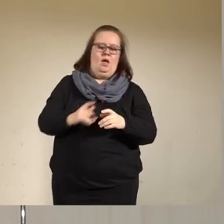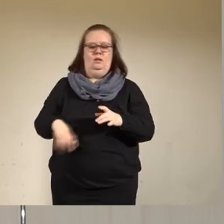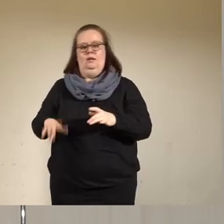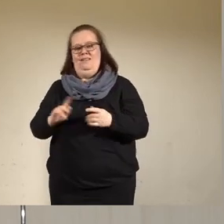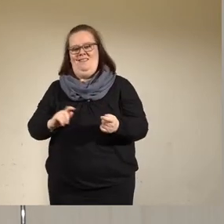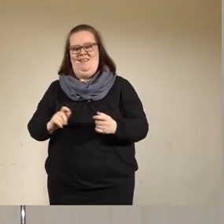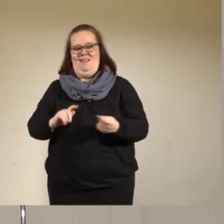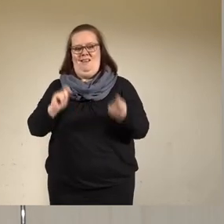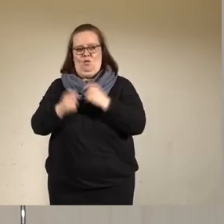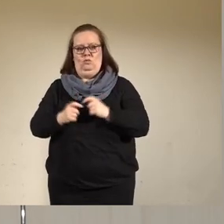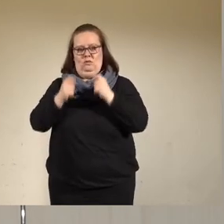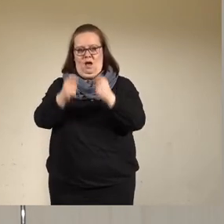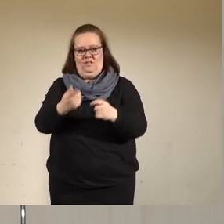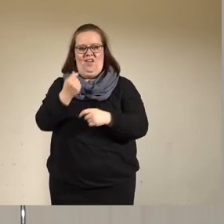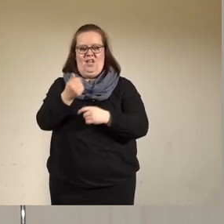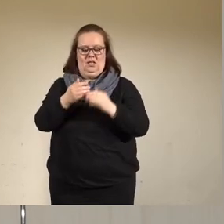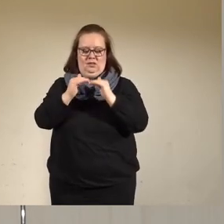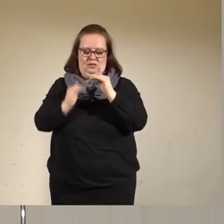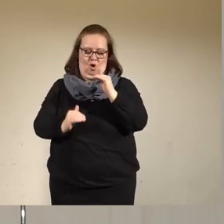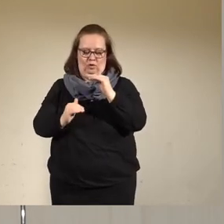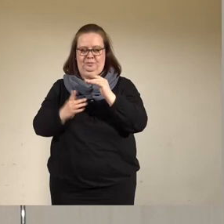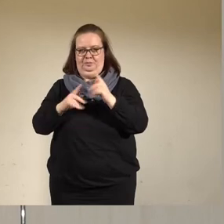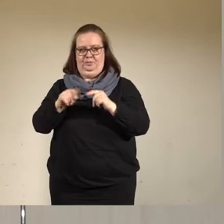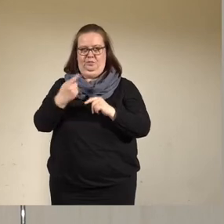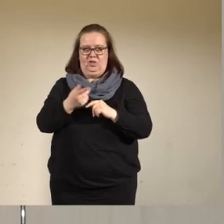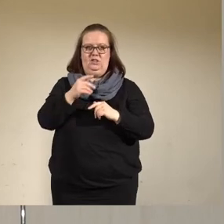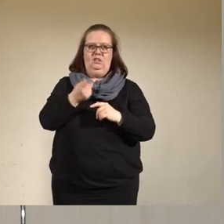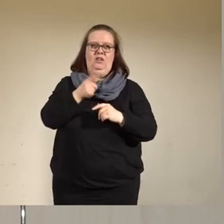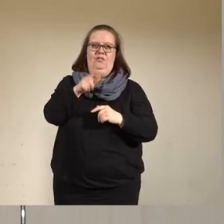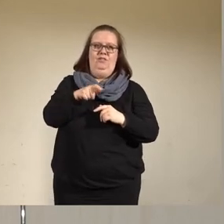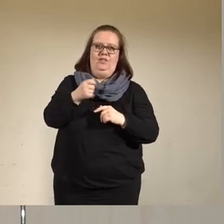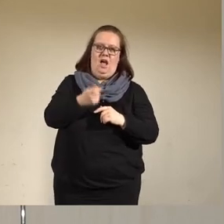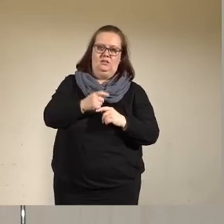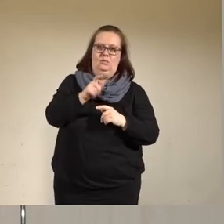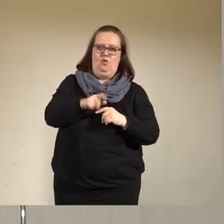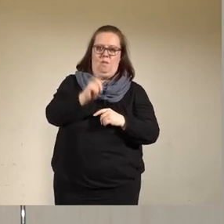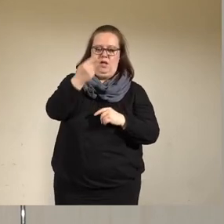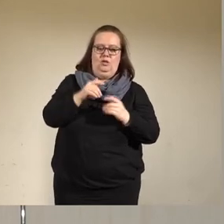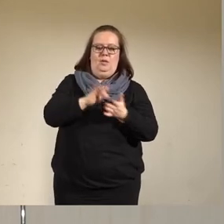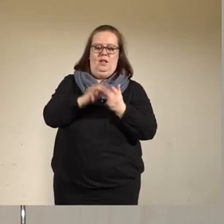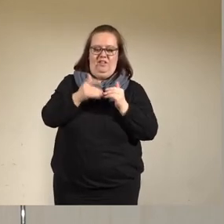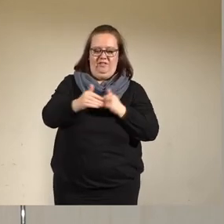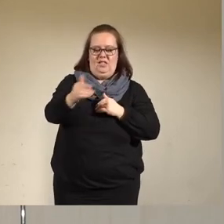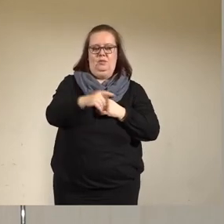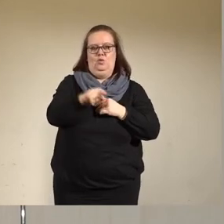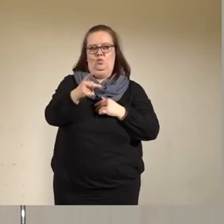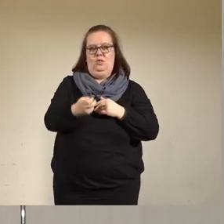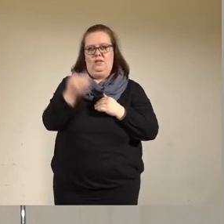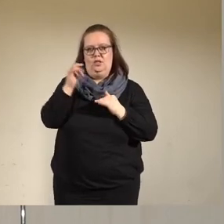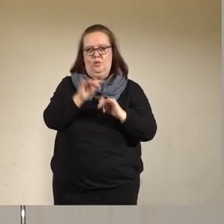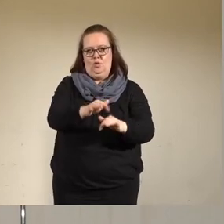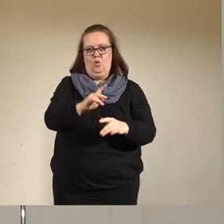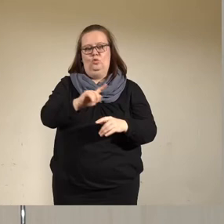des Oberbürgermeisters aufgrund des Finanzlochs, das Schreiben des Finanzbürgermeisters mit der Mittelfristplanung, nochmal minus 120